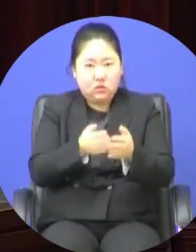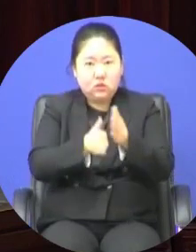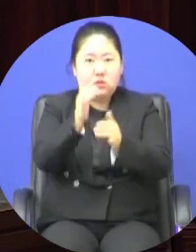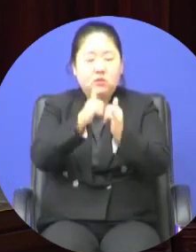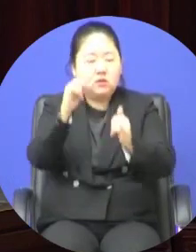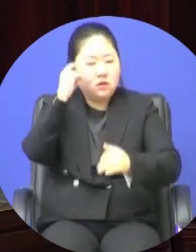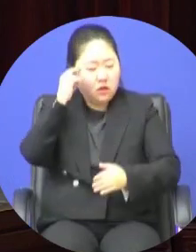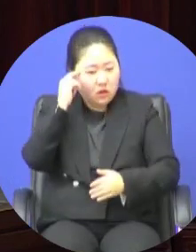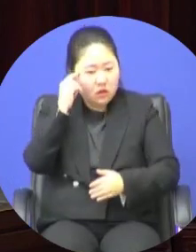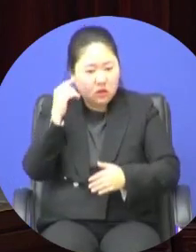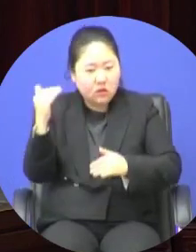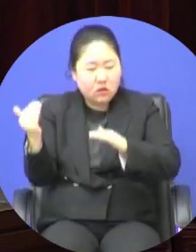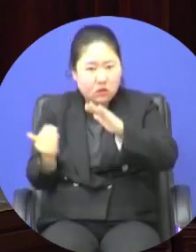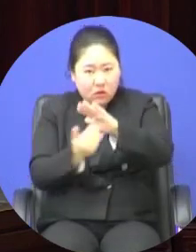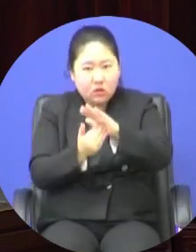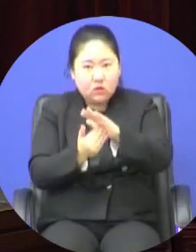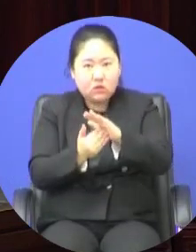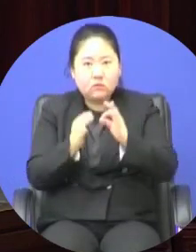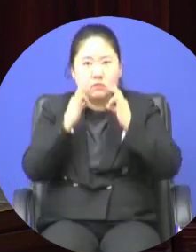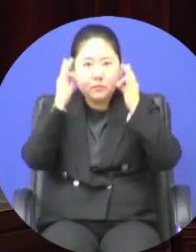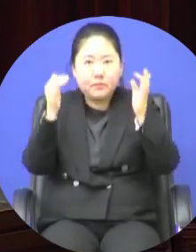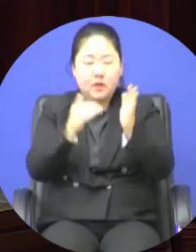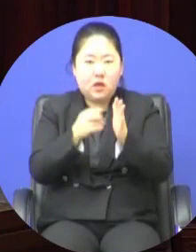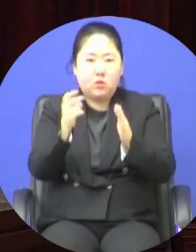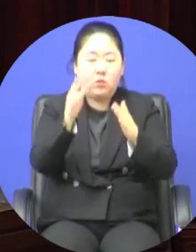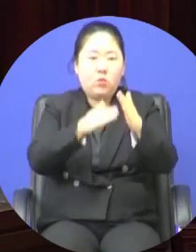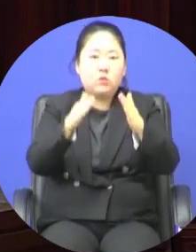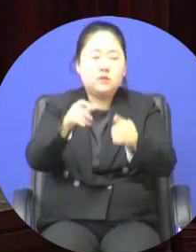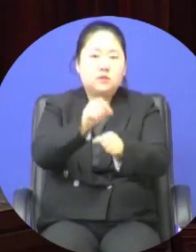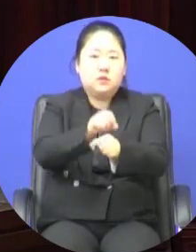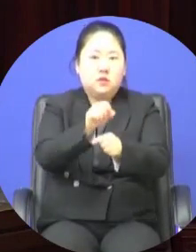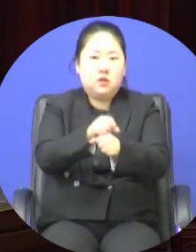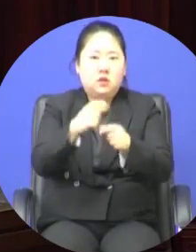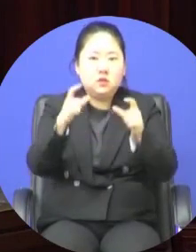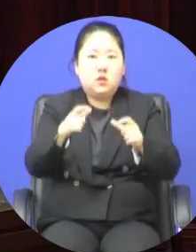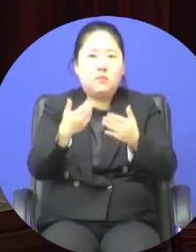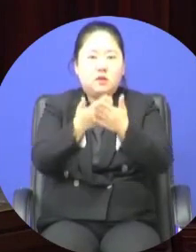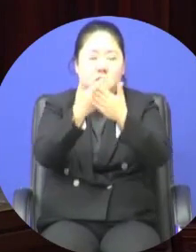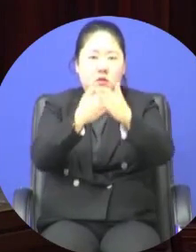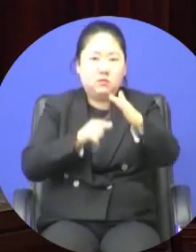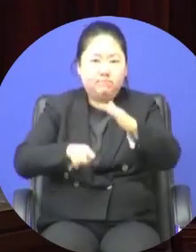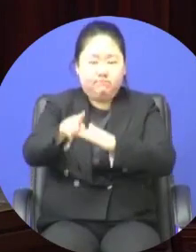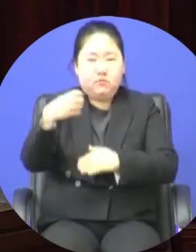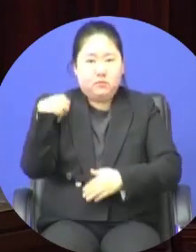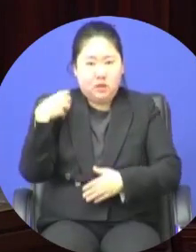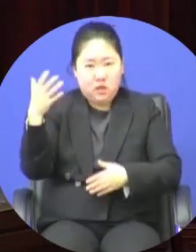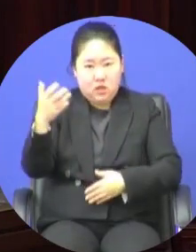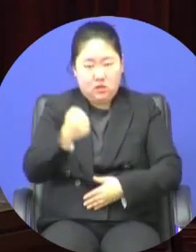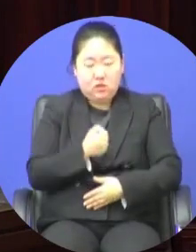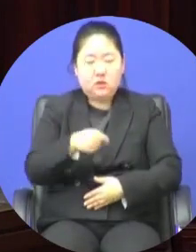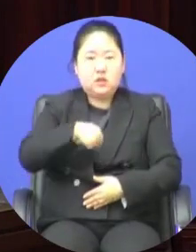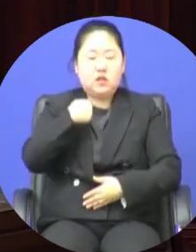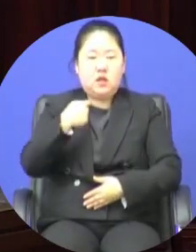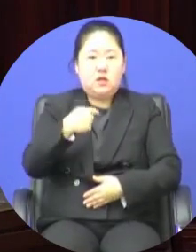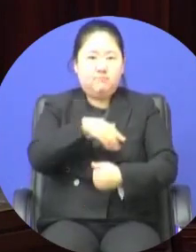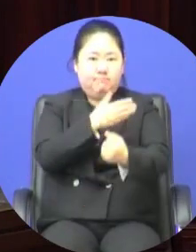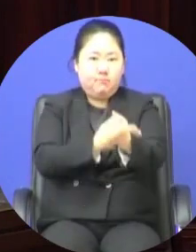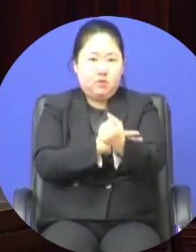노력했습니다. 공직자들 역시 지역 발전의 선도자라는 사명감으로 자신의 역량을 최대한